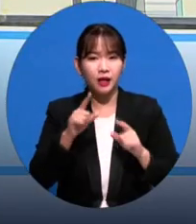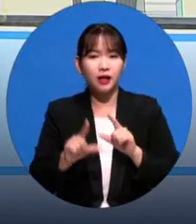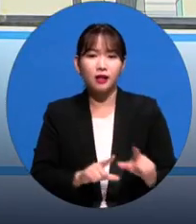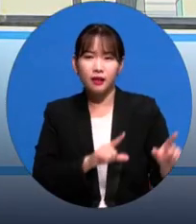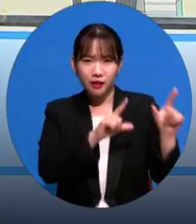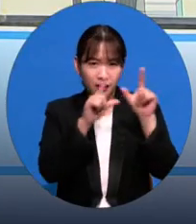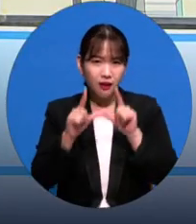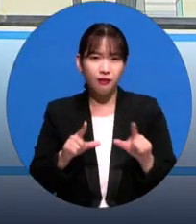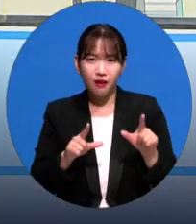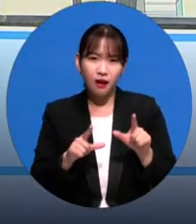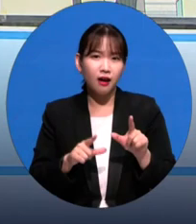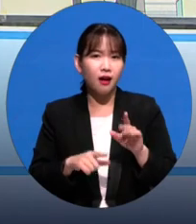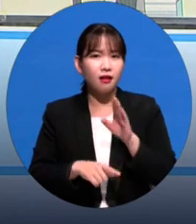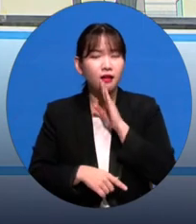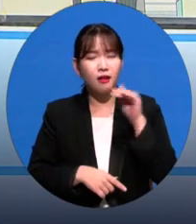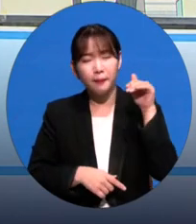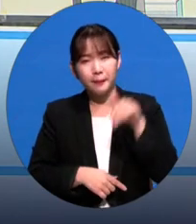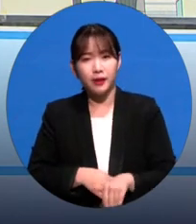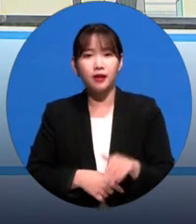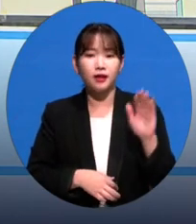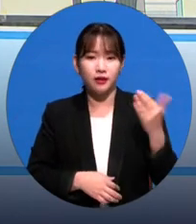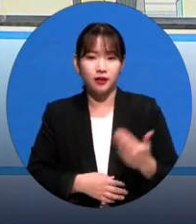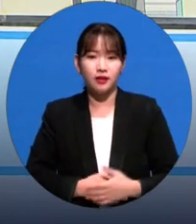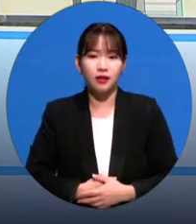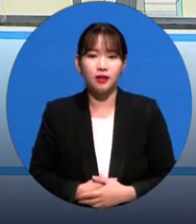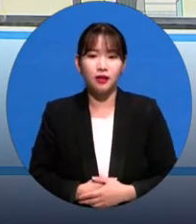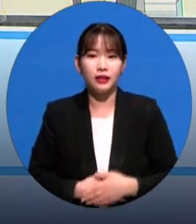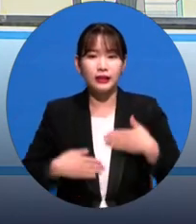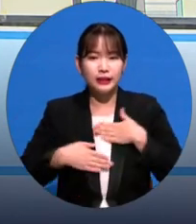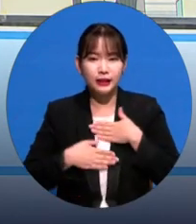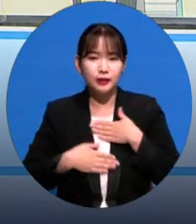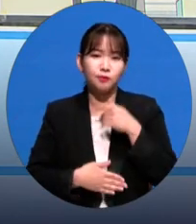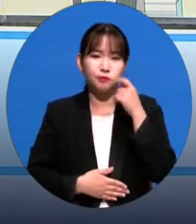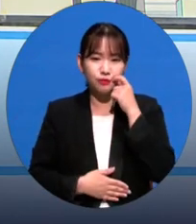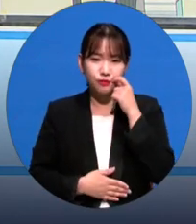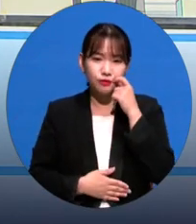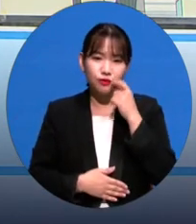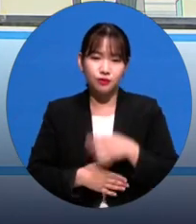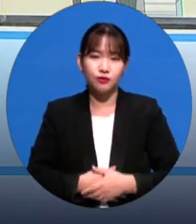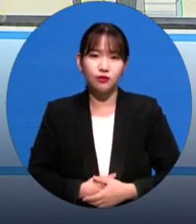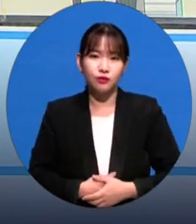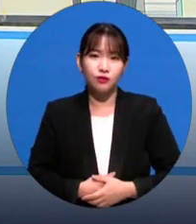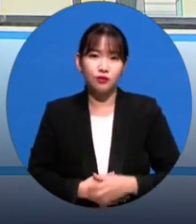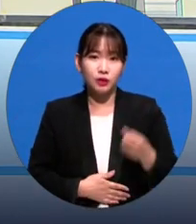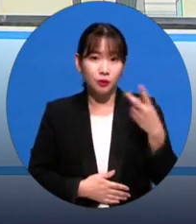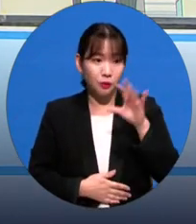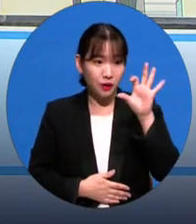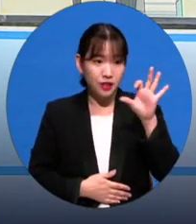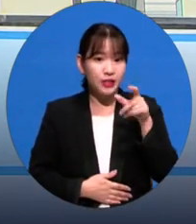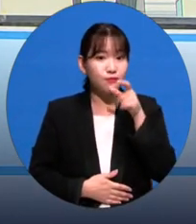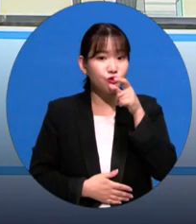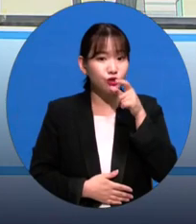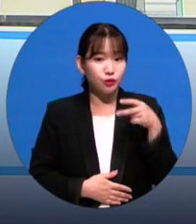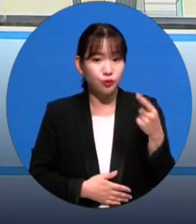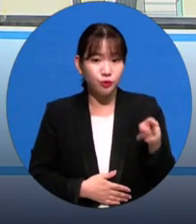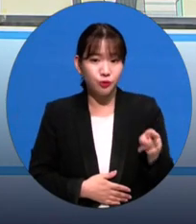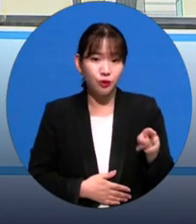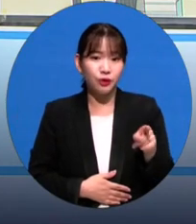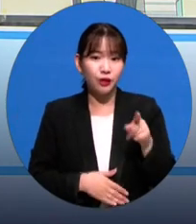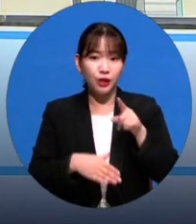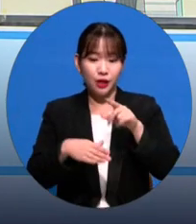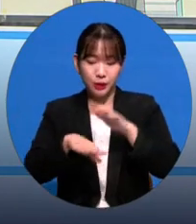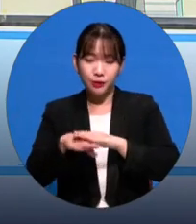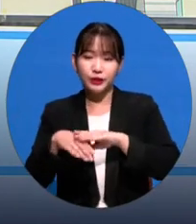생활이 아주 질이 뚝 떨어졌죠. 잘 씻지도 못하고. 그리고 화장실 물 같은 것도